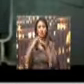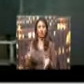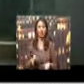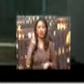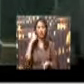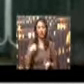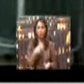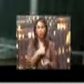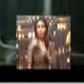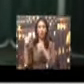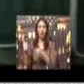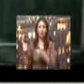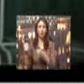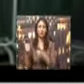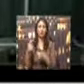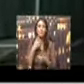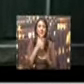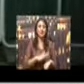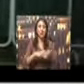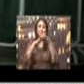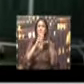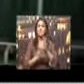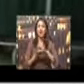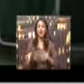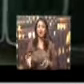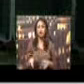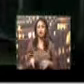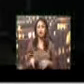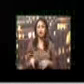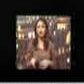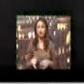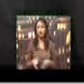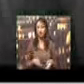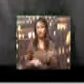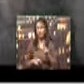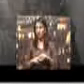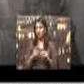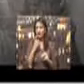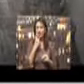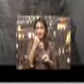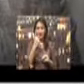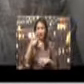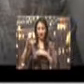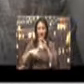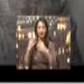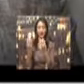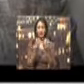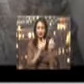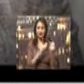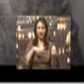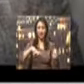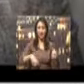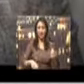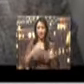بايدهم، يعني هم بيعملوا اللي عليه، بس ما فيش امكانيات هنا. بيدخلنا في السنه حوالي